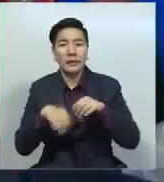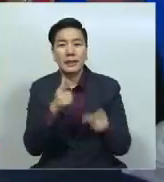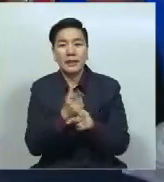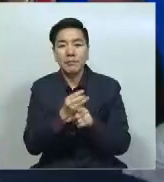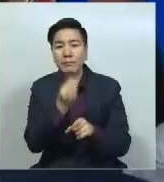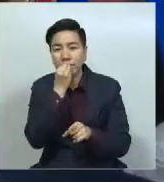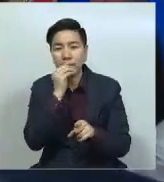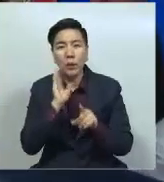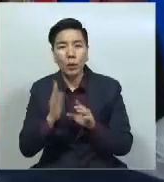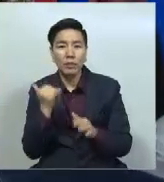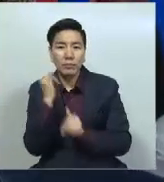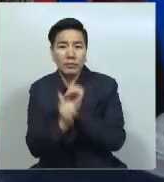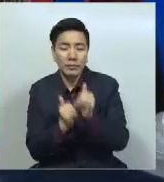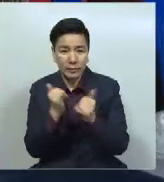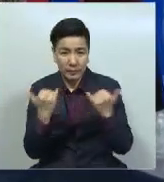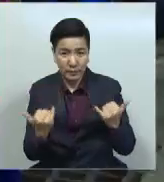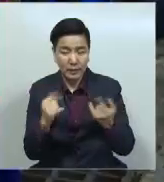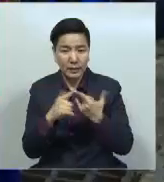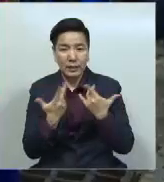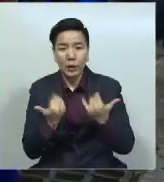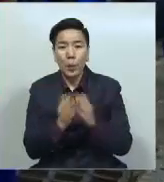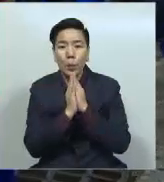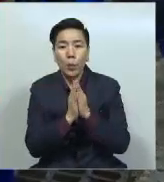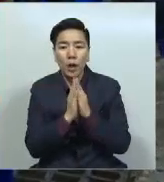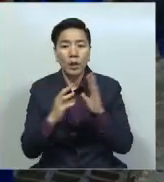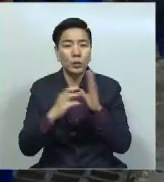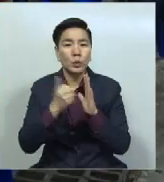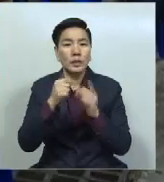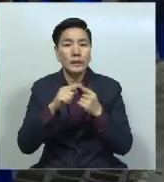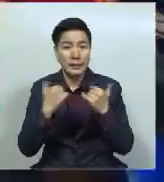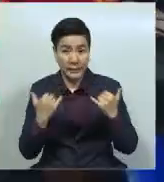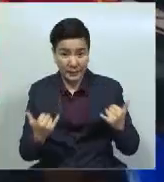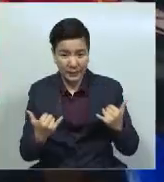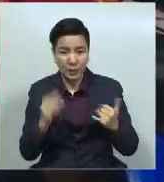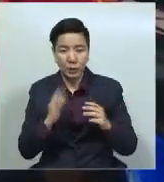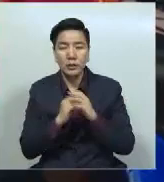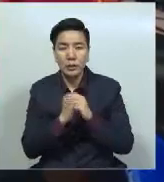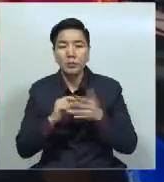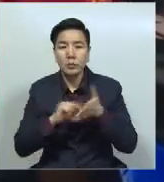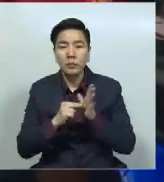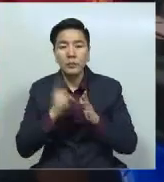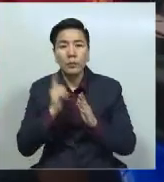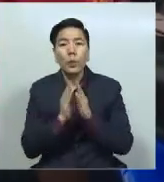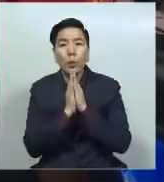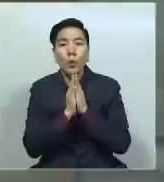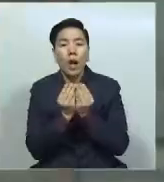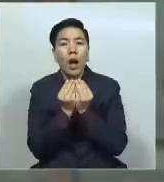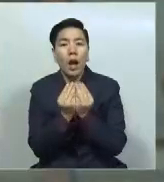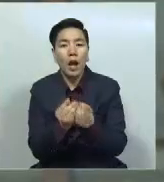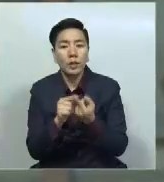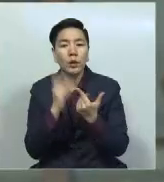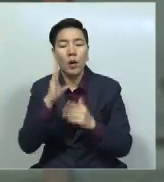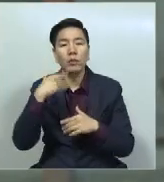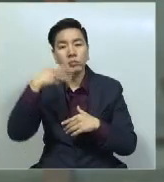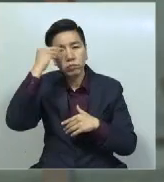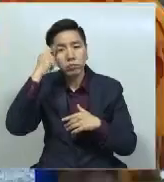เลี้ยงอาหารให้กับผู้ที่เข้าร่วมงานด้วยสำหรับการไหว้เทพเจ้าแห่งโชคลาภไฉสิงเอี๊ยะนะครับชาวจีนถือว่าเป็นการไหว้เพื่อตอบแทนที่เท